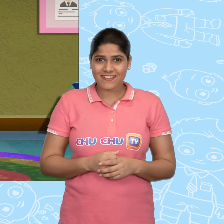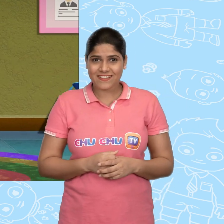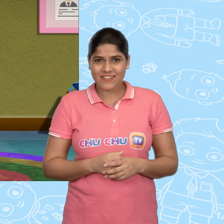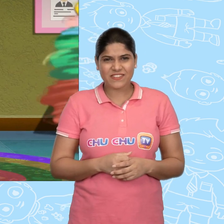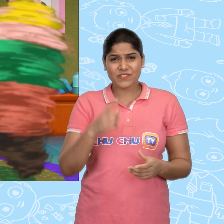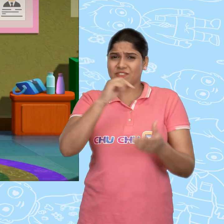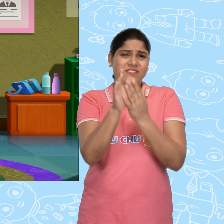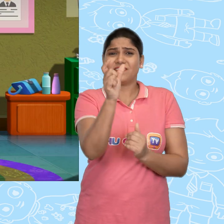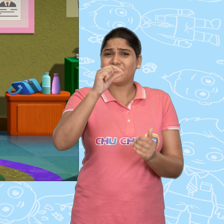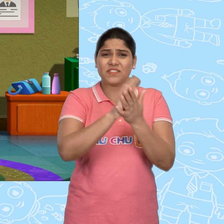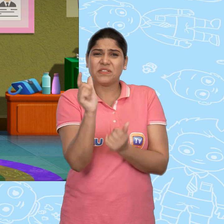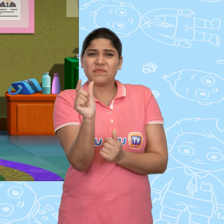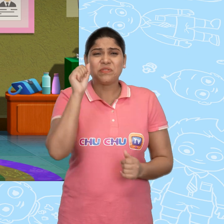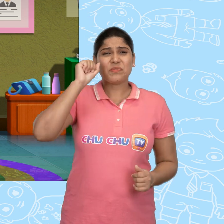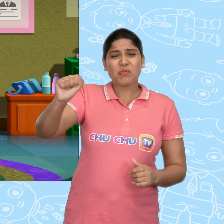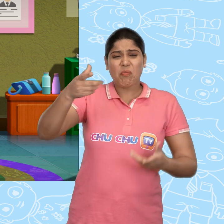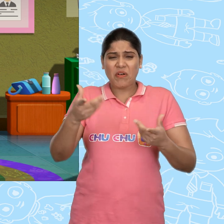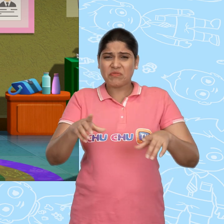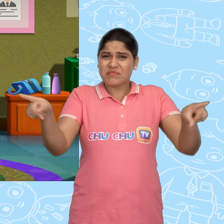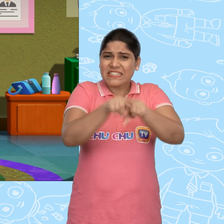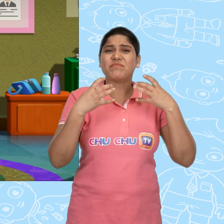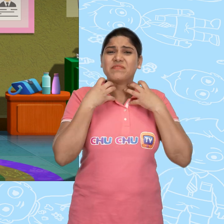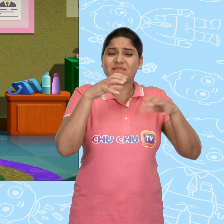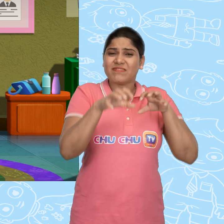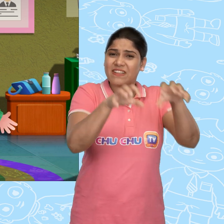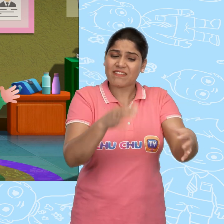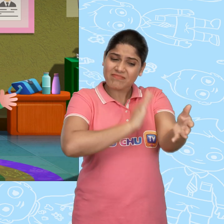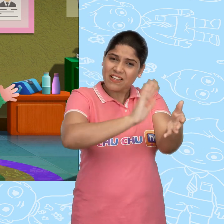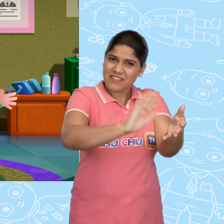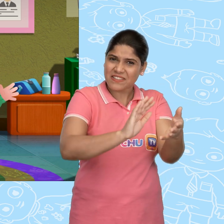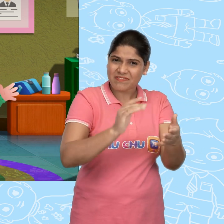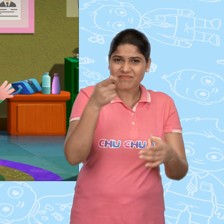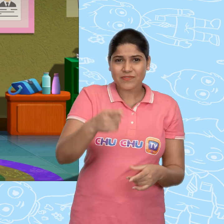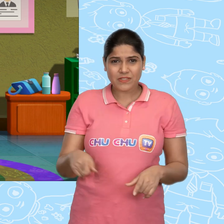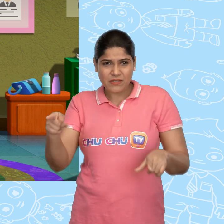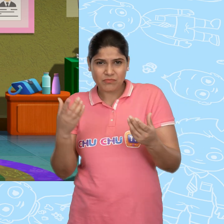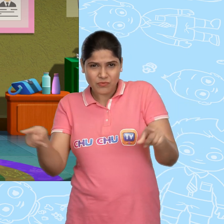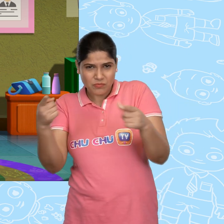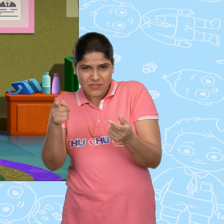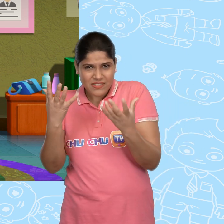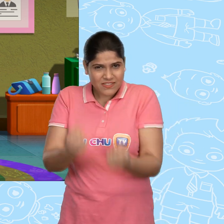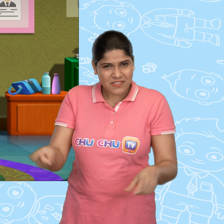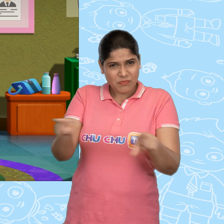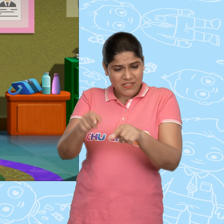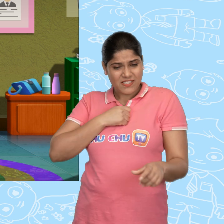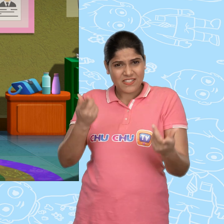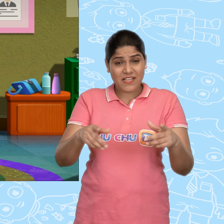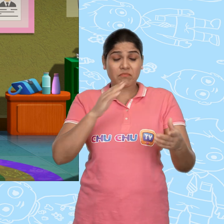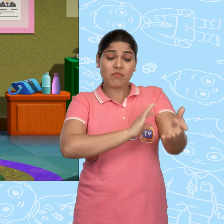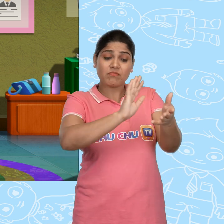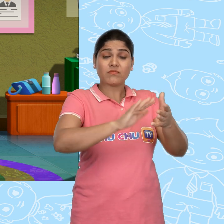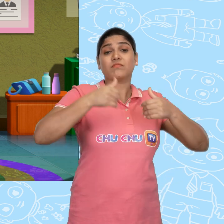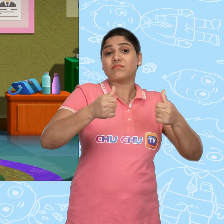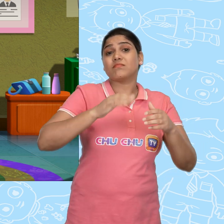ला। ओ चूचू, तुम तो बिल्कुल मेंढक जैसे गाती हो। क्या तुम नहीं चाहती